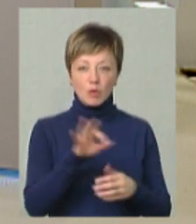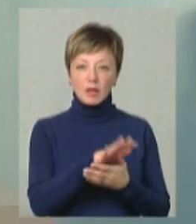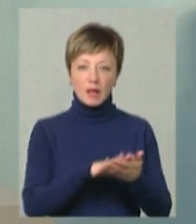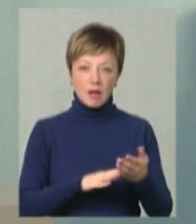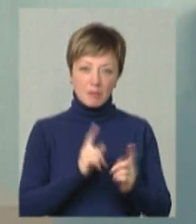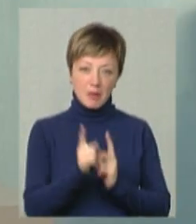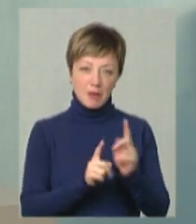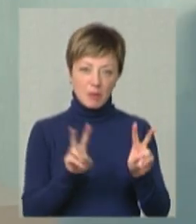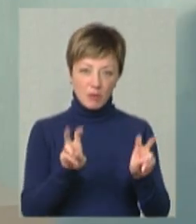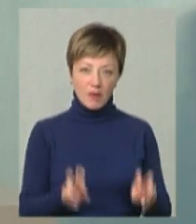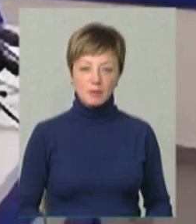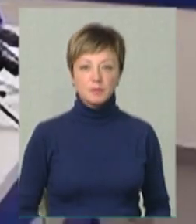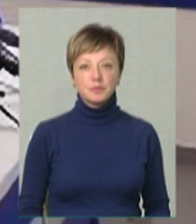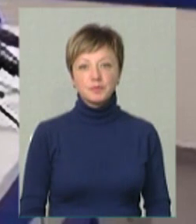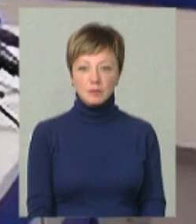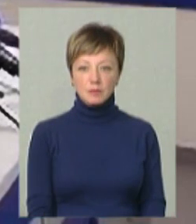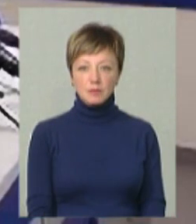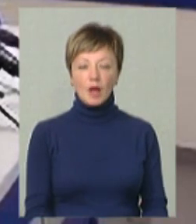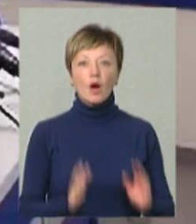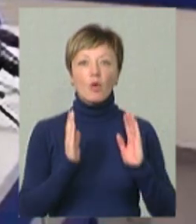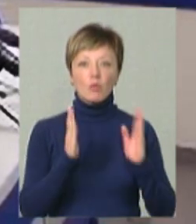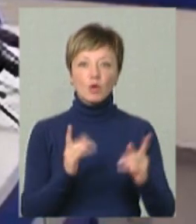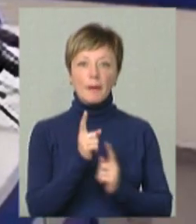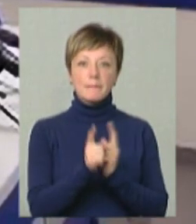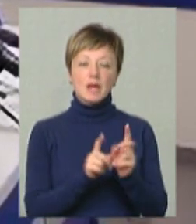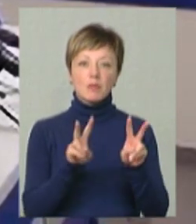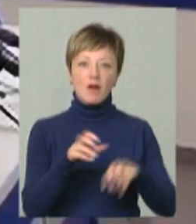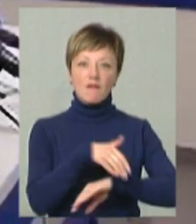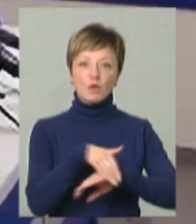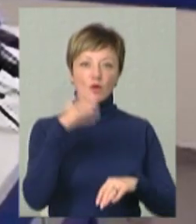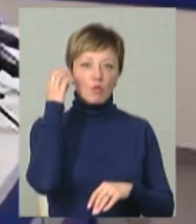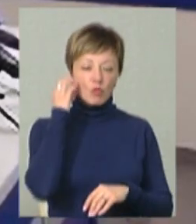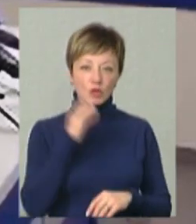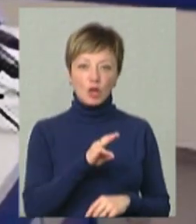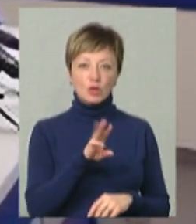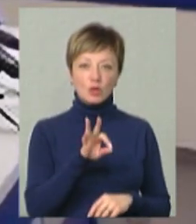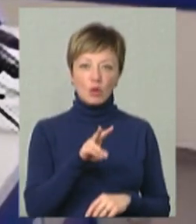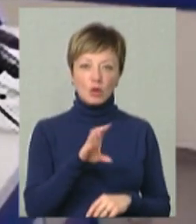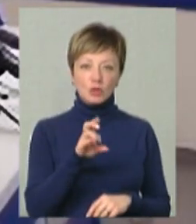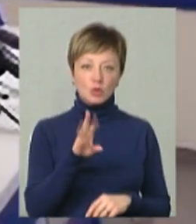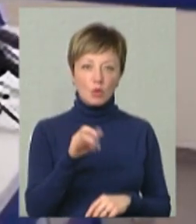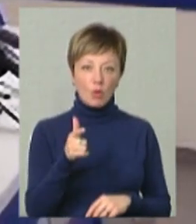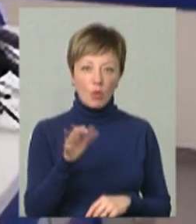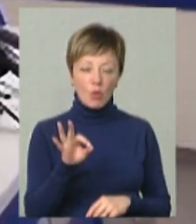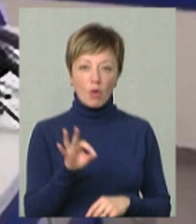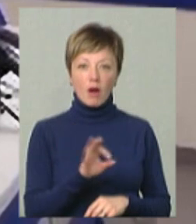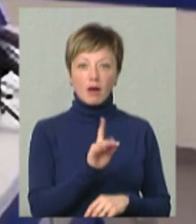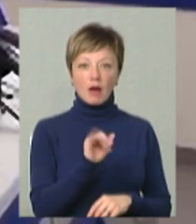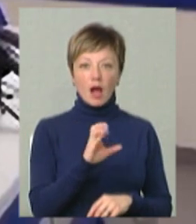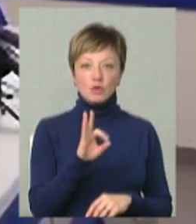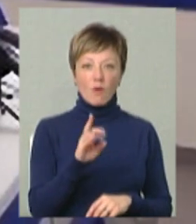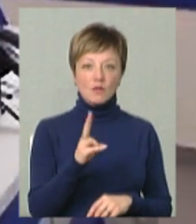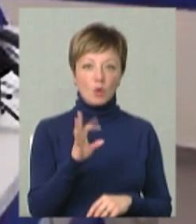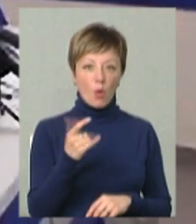з перейменуванням буде? Буде перейменована вулиця і Пушкіна, і Толстого, і Красовського, і